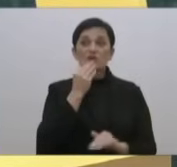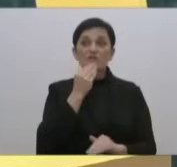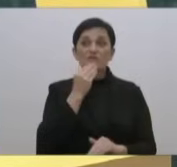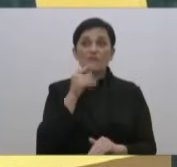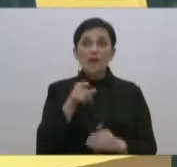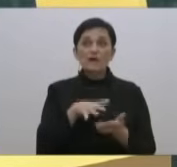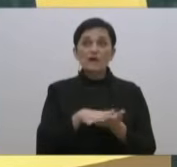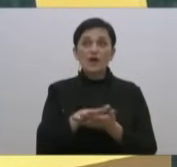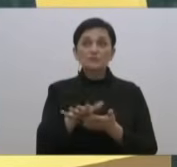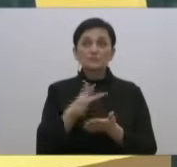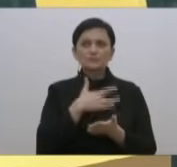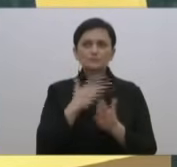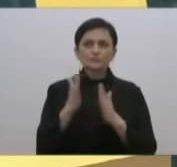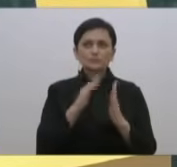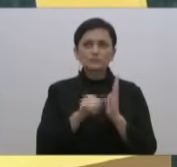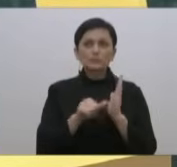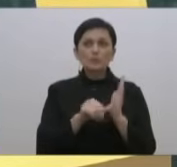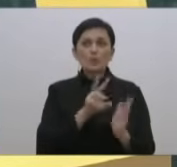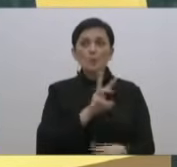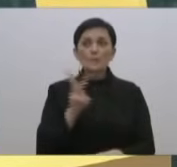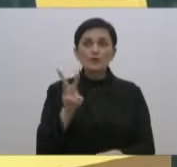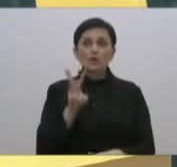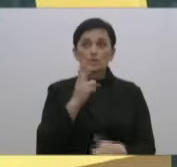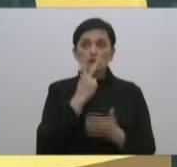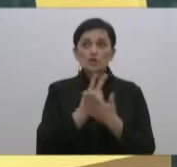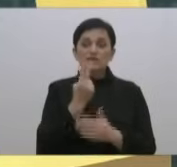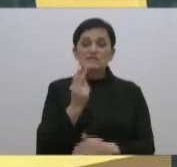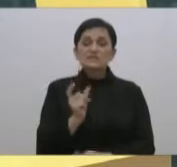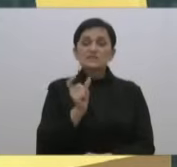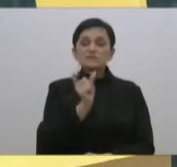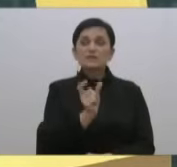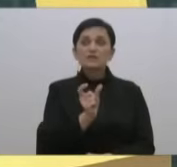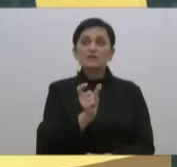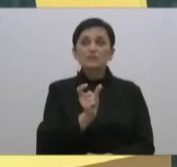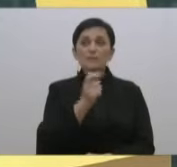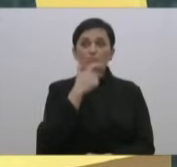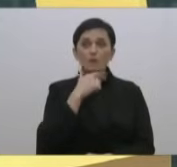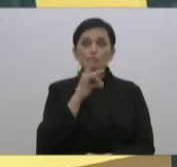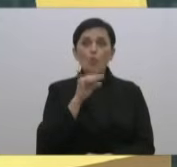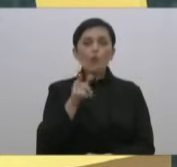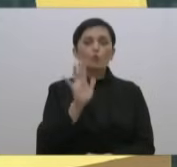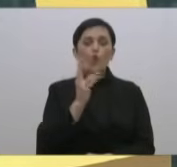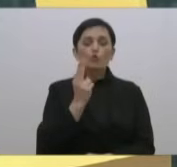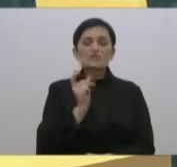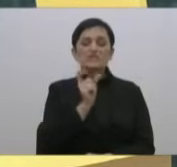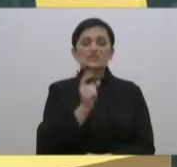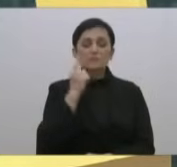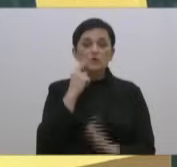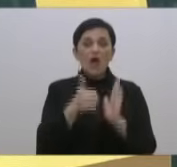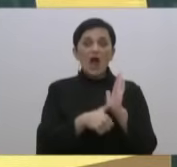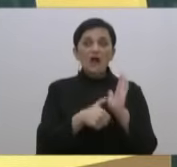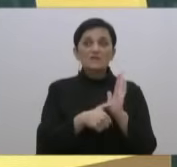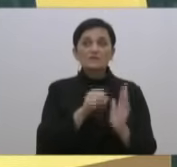ყვებაში იხარჯება დაახლოებით 60 მილიონი. ანუ შეხედეთ ეს ციფრი რა მოიტანა. Patron Roman Gocinis of Hotzi Prigonia,